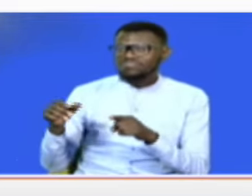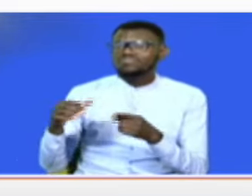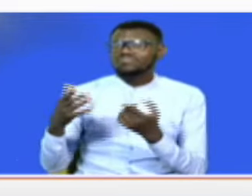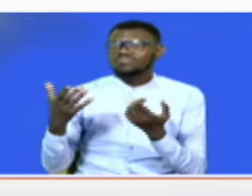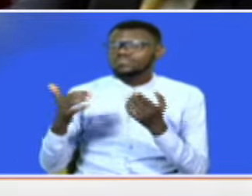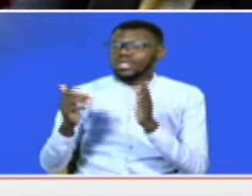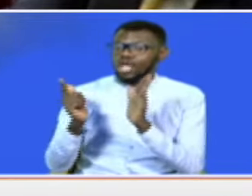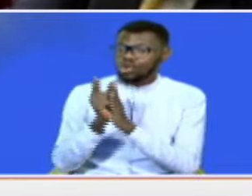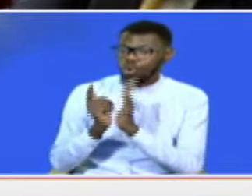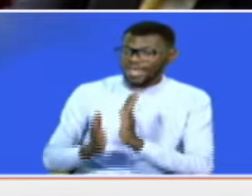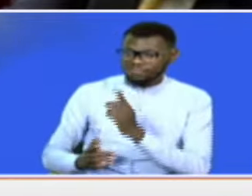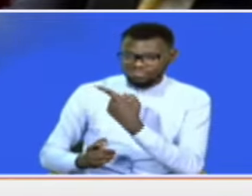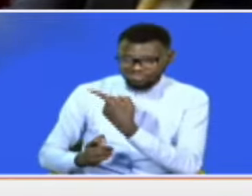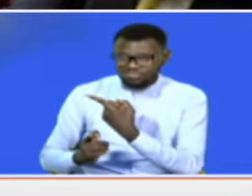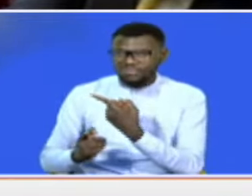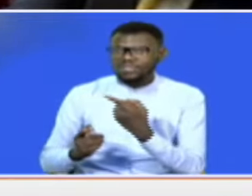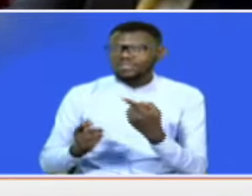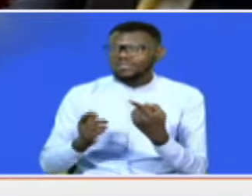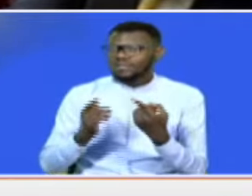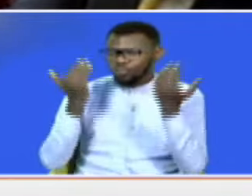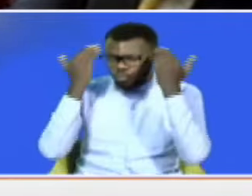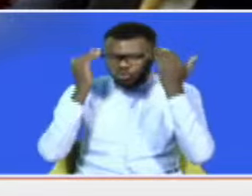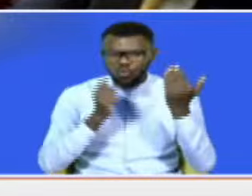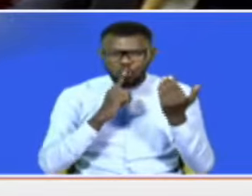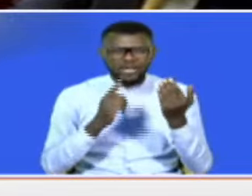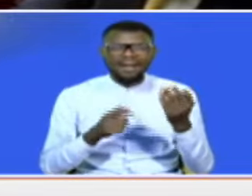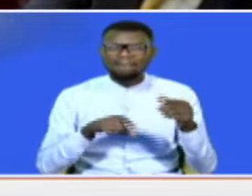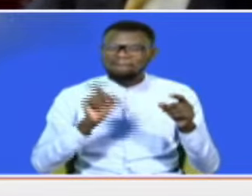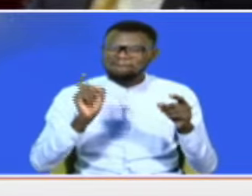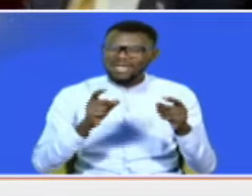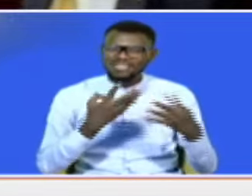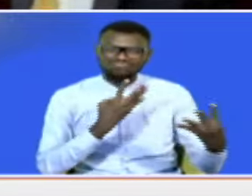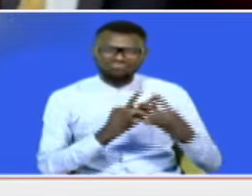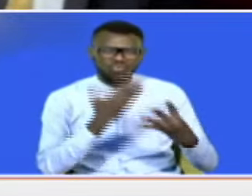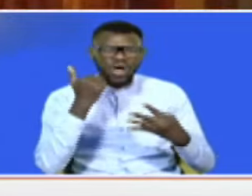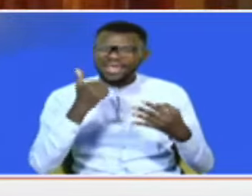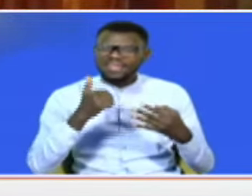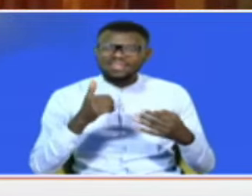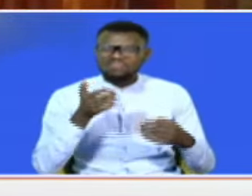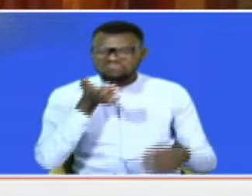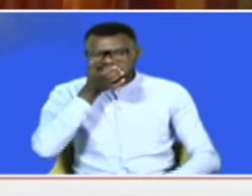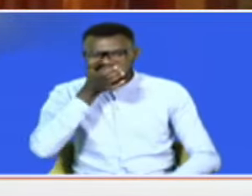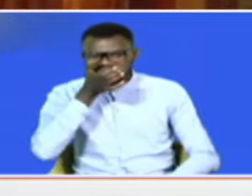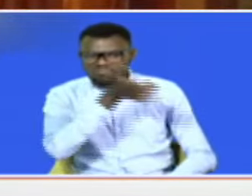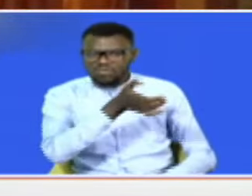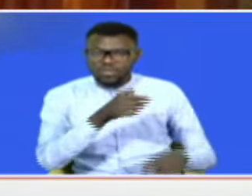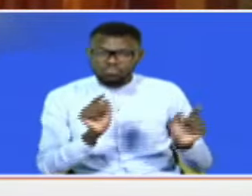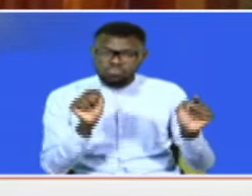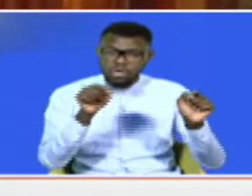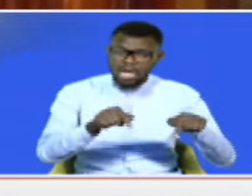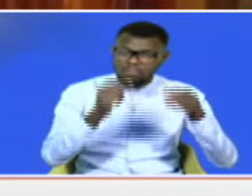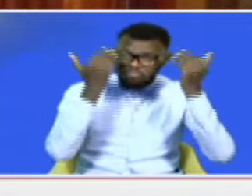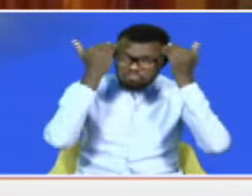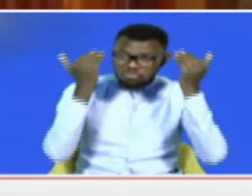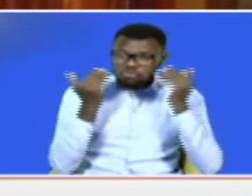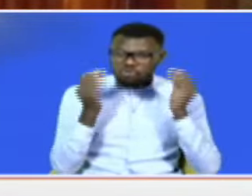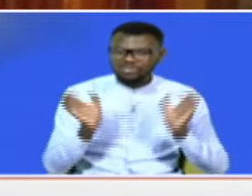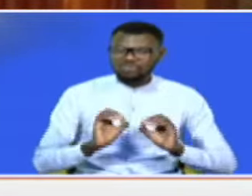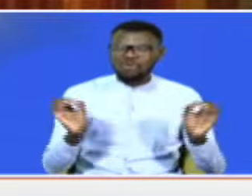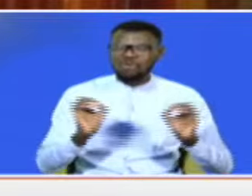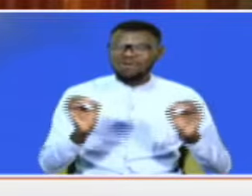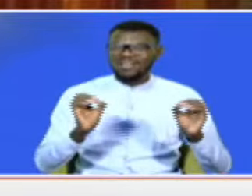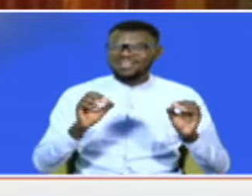Lel. Amri hiyo ikitokana na wanne hao kukosa kuwasili mahakamani ili kutoa ushahidi katika kesi hiyo kwa mara ya